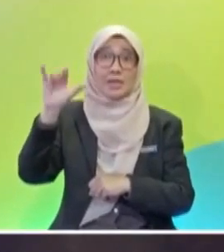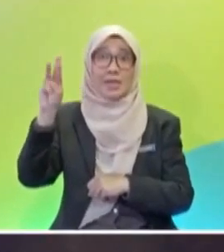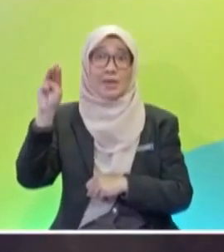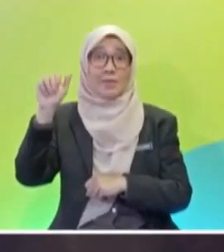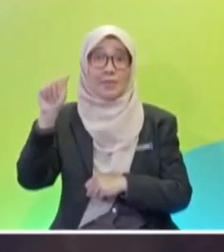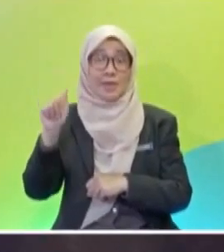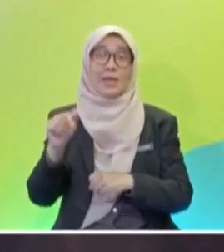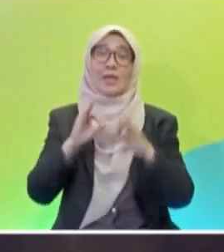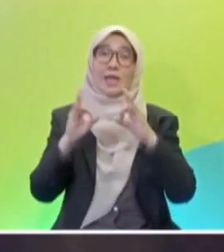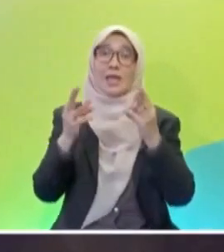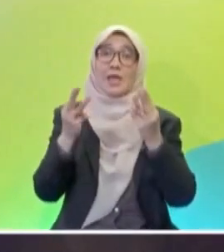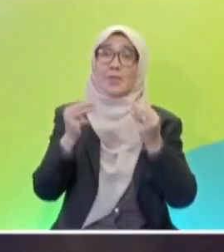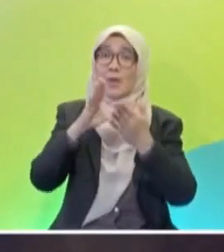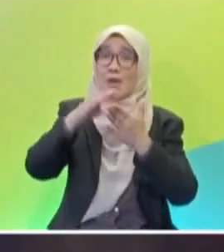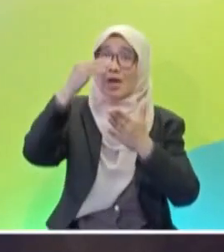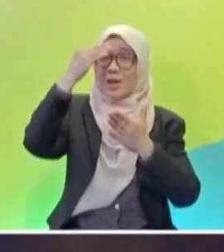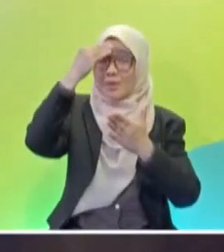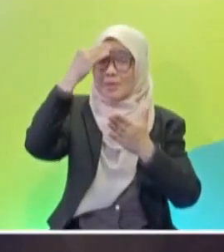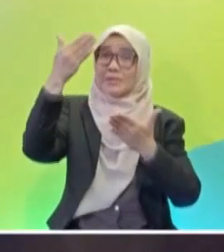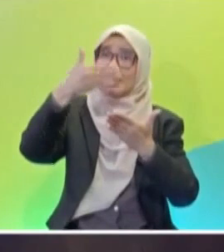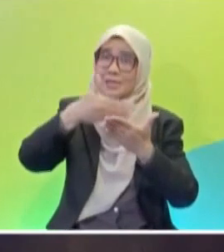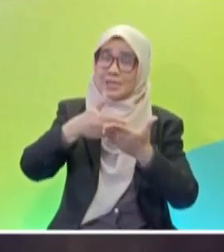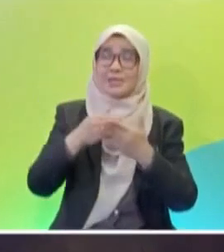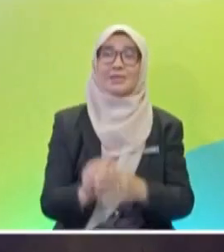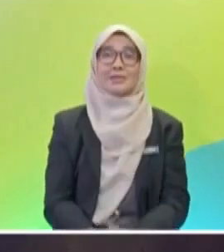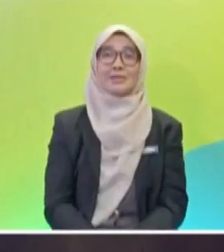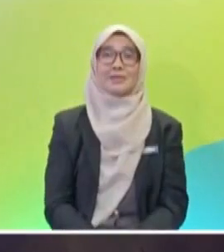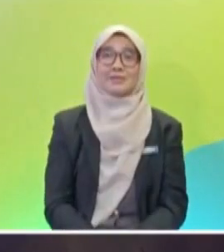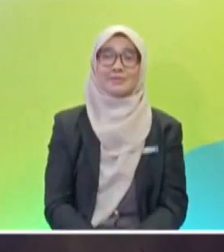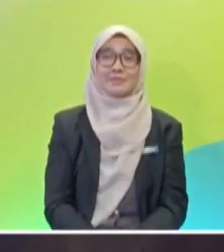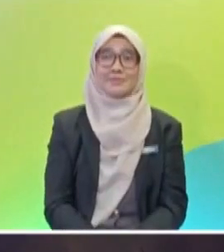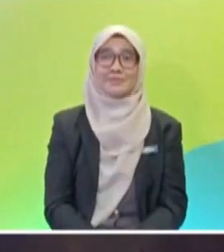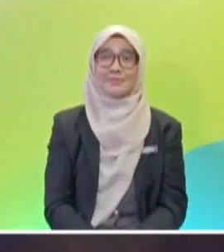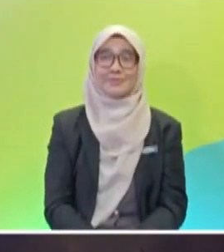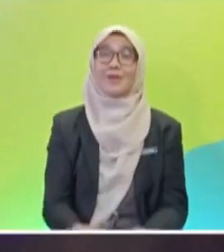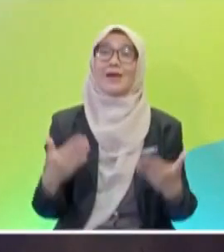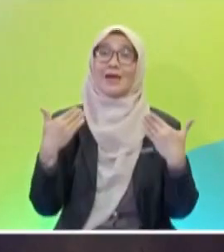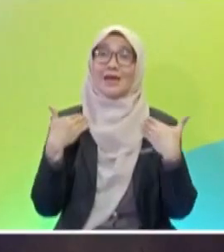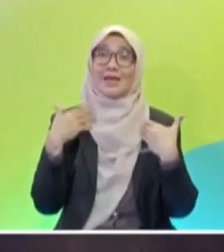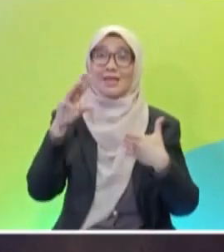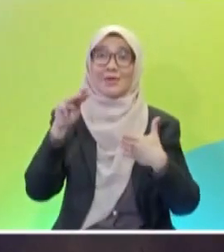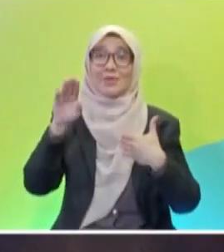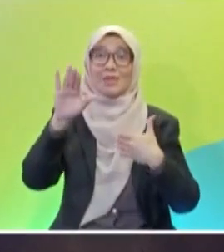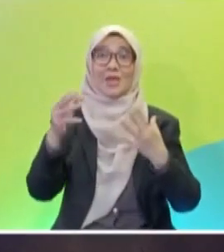tentunya belajar lebih lanjut semua Saya dengar tadi juga kami nak jadi murid cibelang